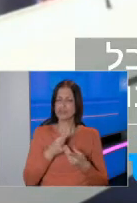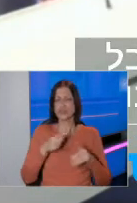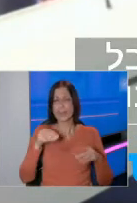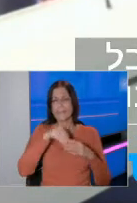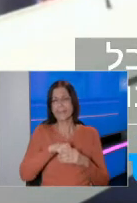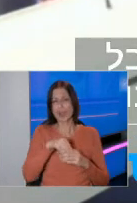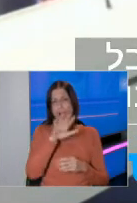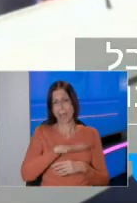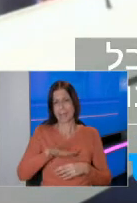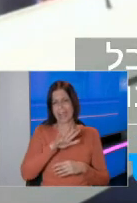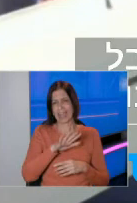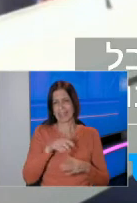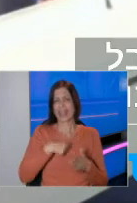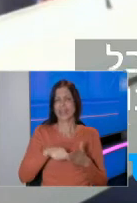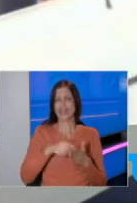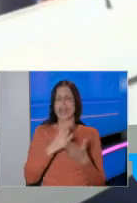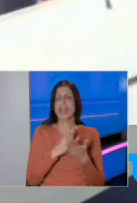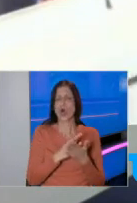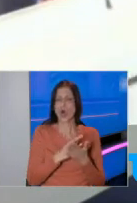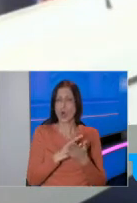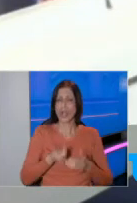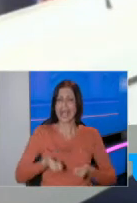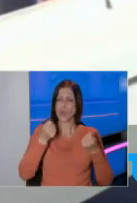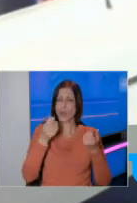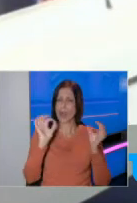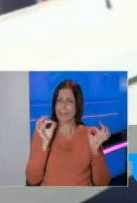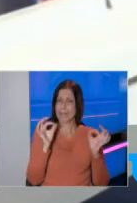המערכת. התיקון לחוק החינוך המיוחד, מה שנקרא,